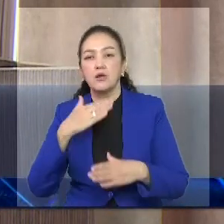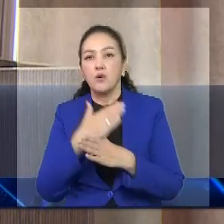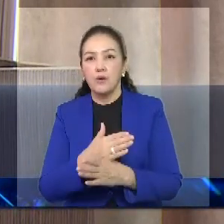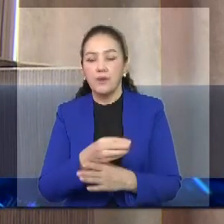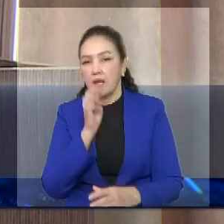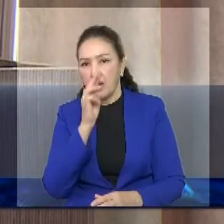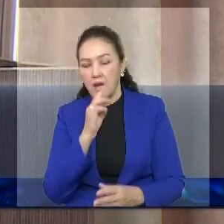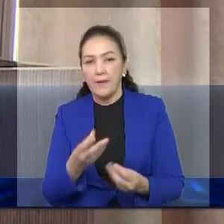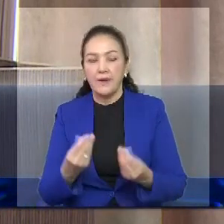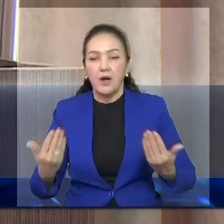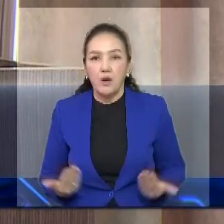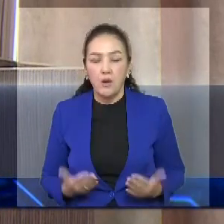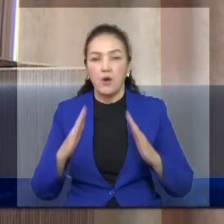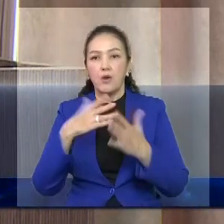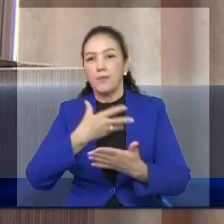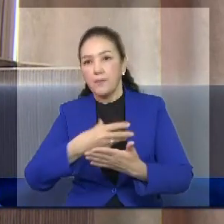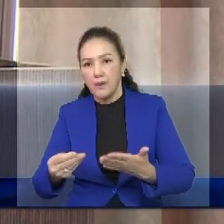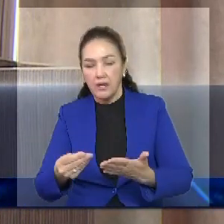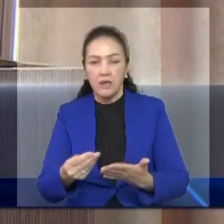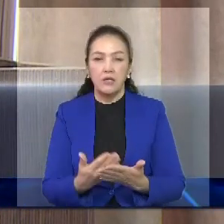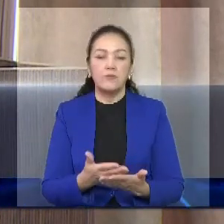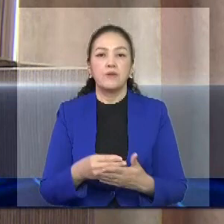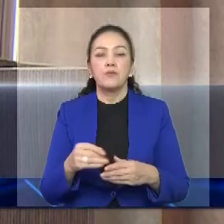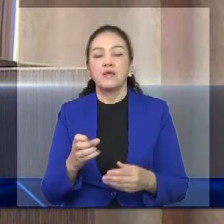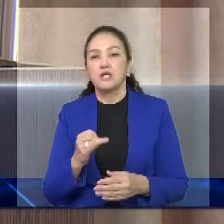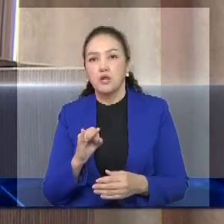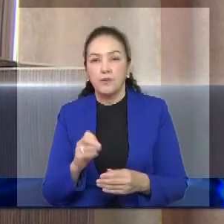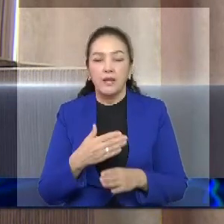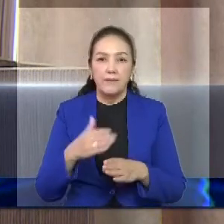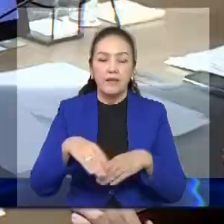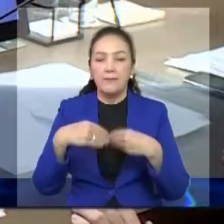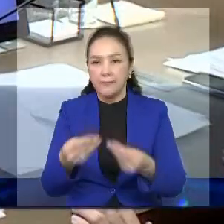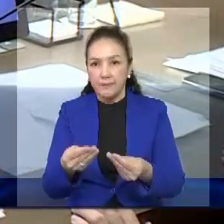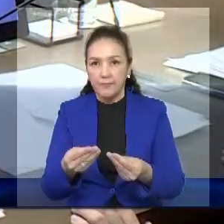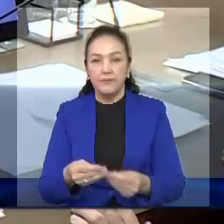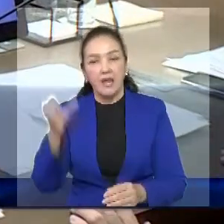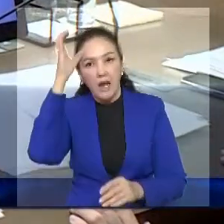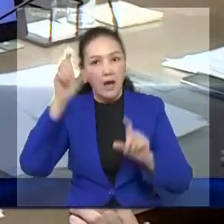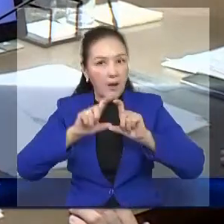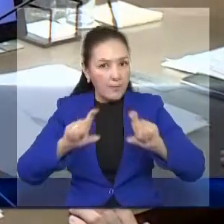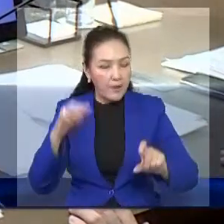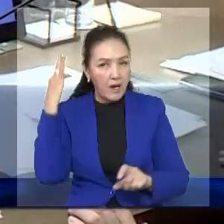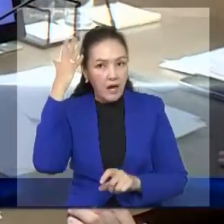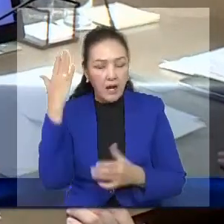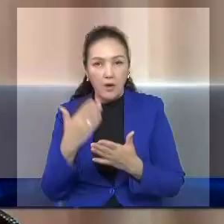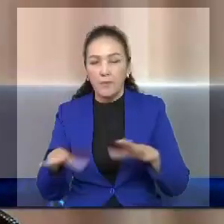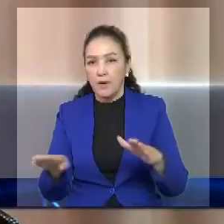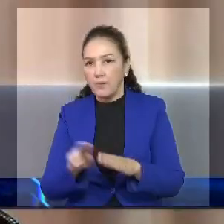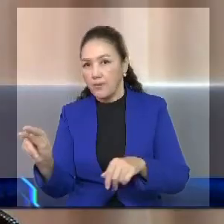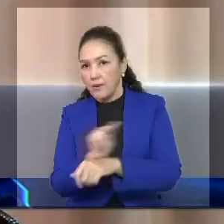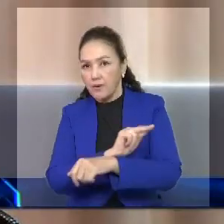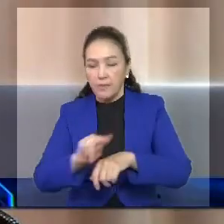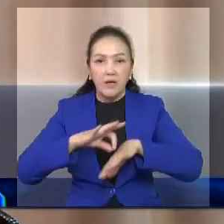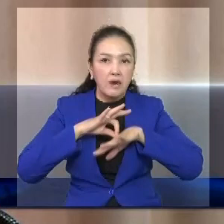жәрдемақы және тұрғын үй сатып алуға немесе салуға бюджеттік несие беріледі. Білім саласына ойысақ, биыл ауқымды күрделі